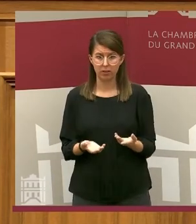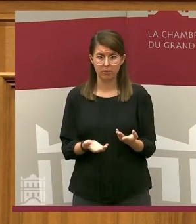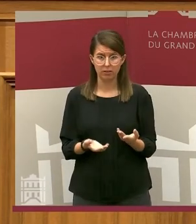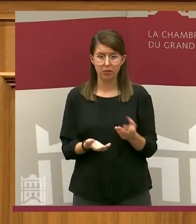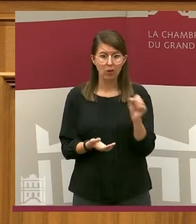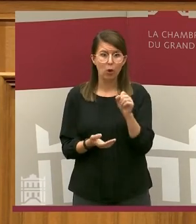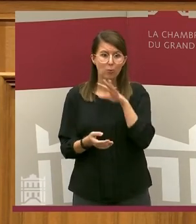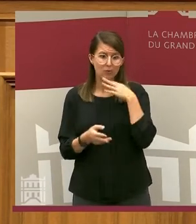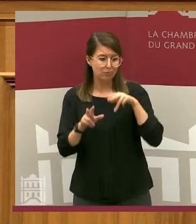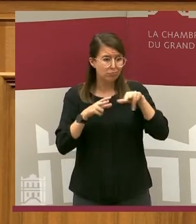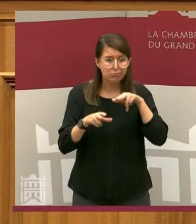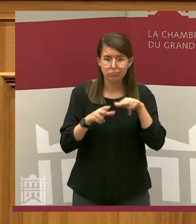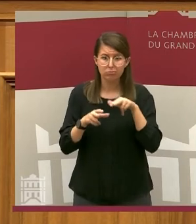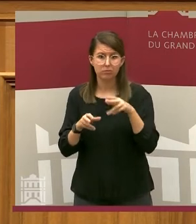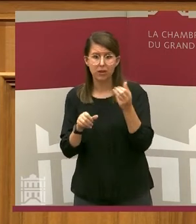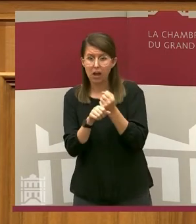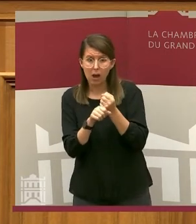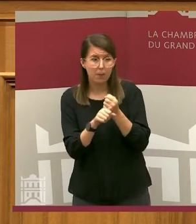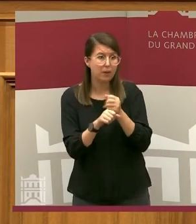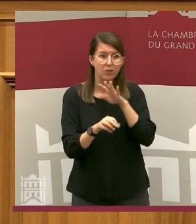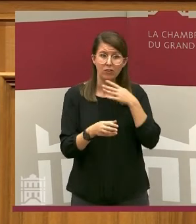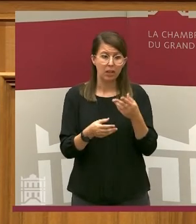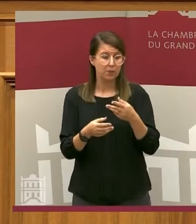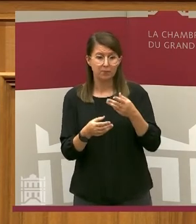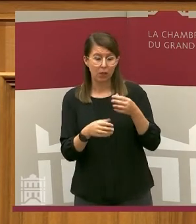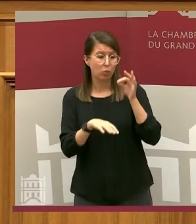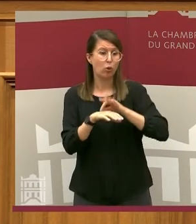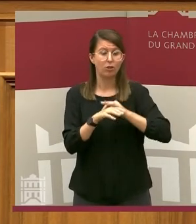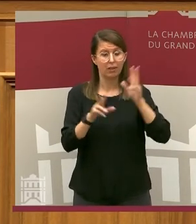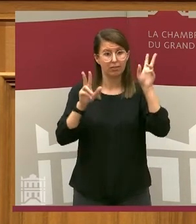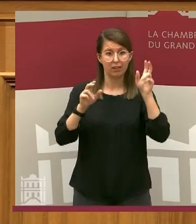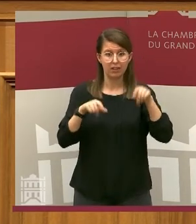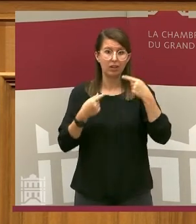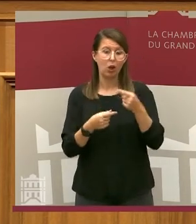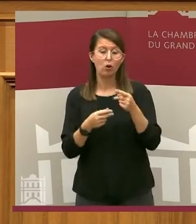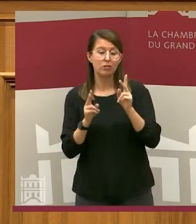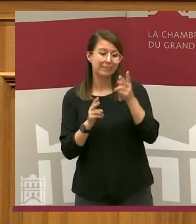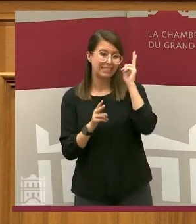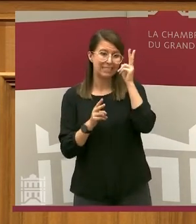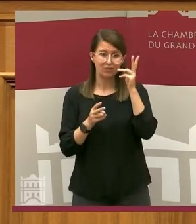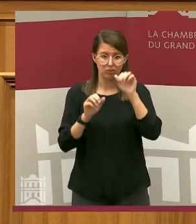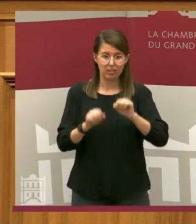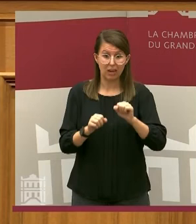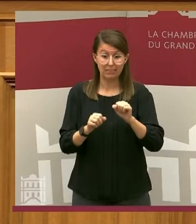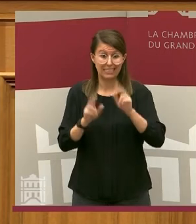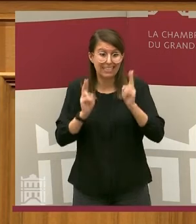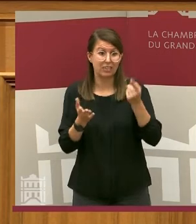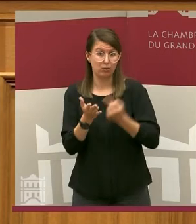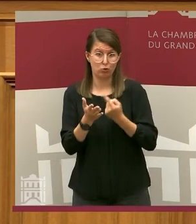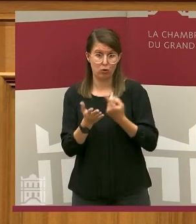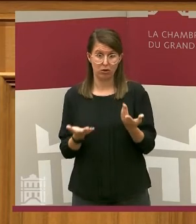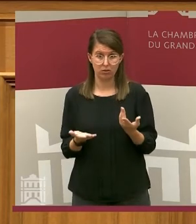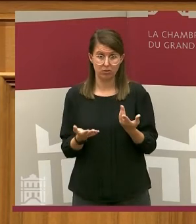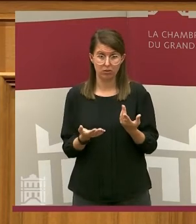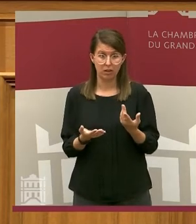der Verwaltung voraussetzt, einen Doktortitel für zu verstehen, ob ihn da richtig besteuert geht. Und wir als Piraten sind der Meinung,